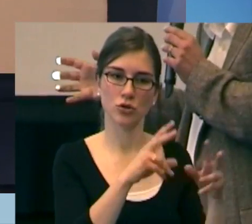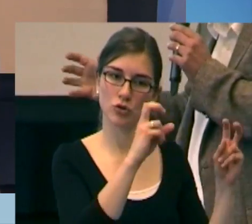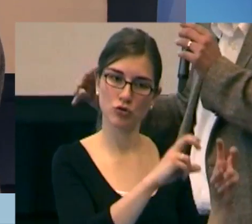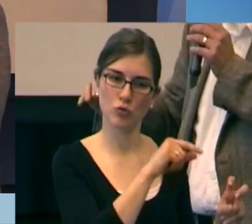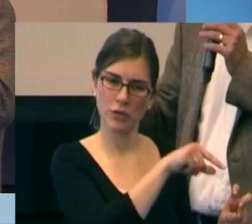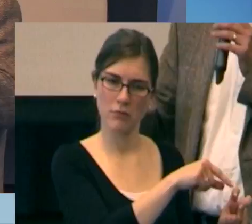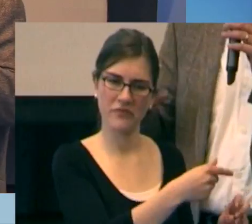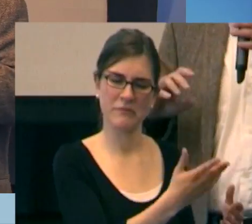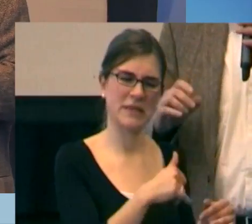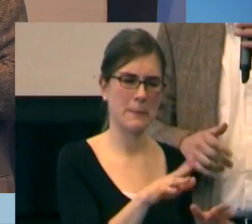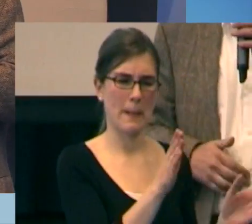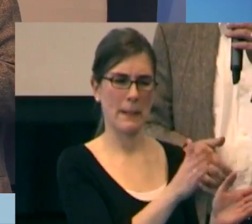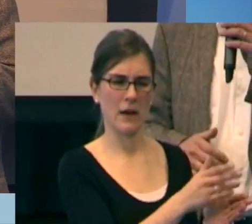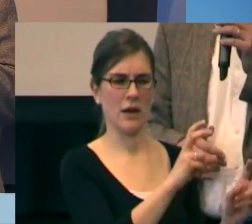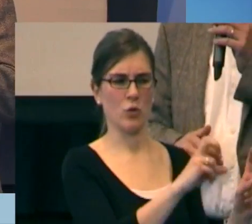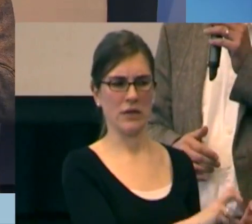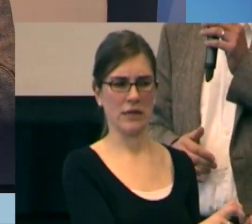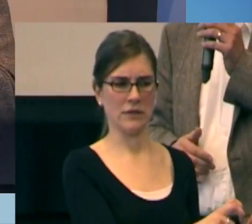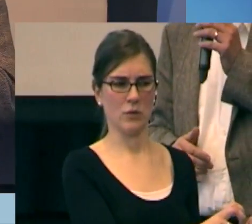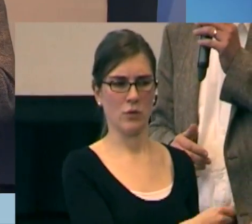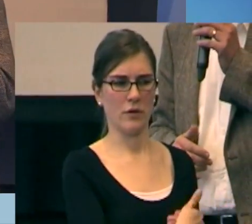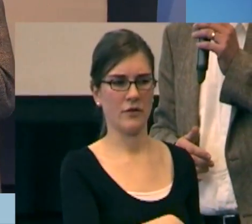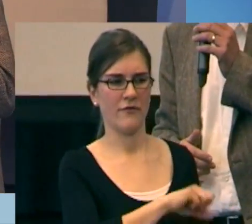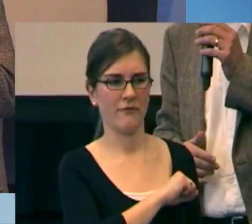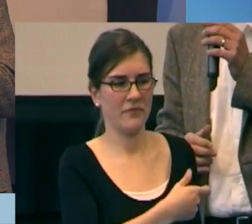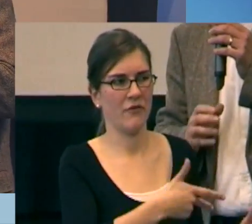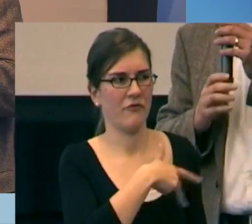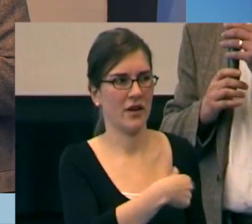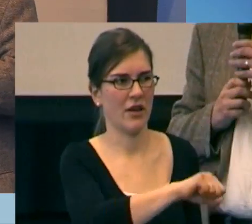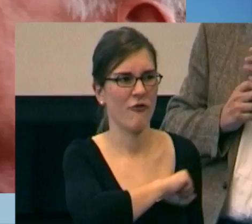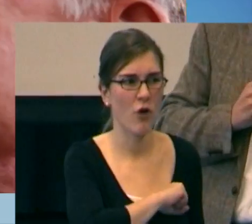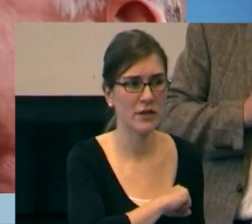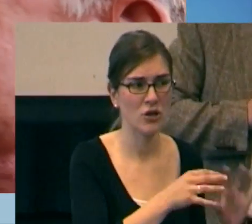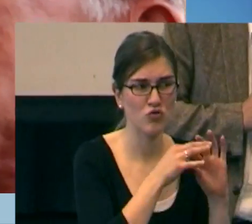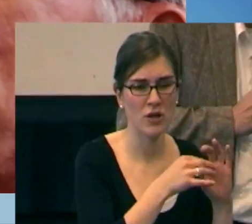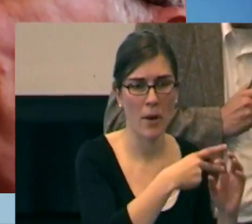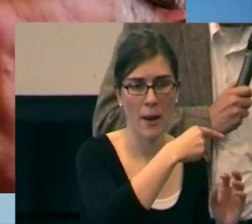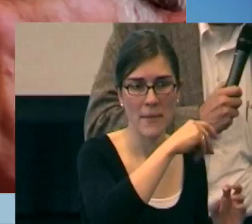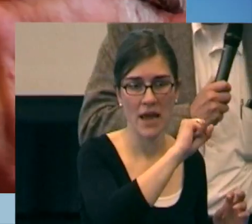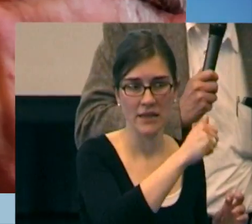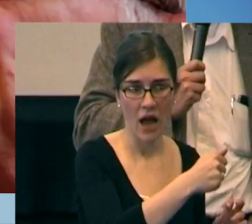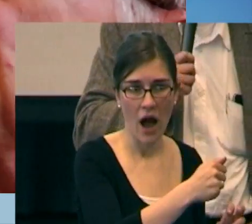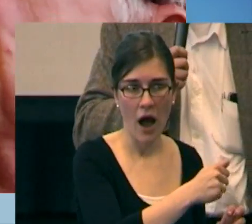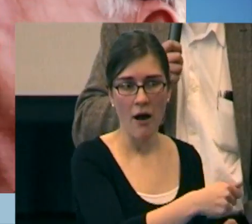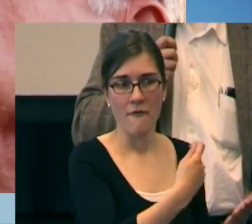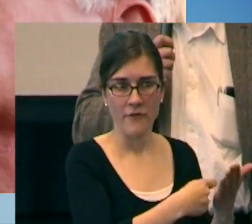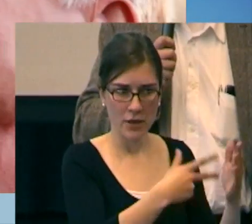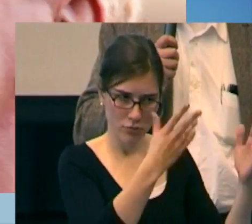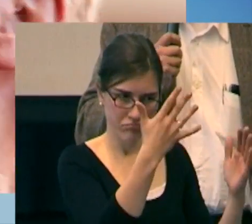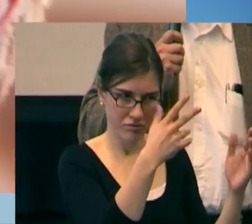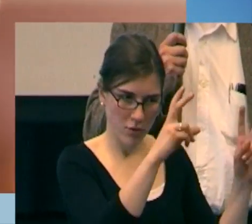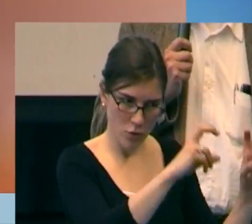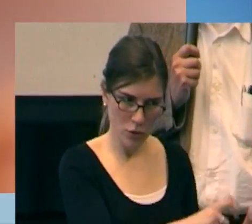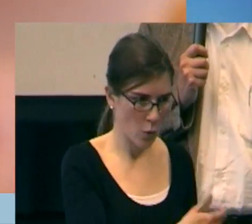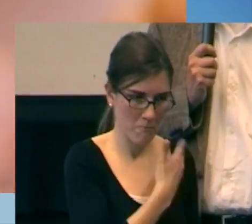etwas verunreinigter und die keine Vorteile für ein Prostata-Screening gezeigt hat und